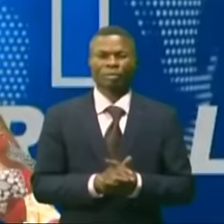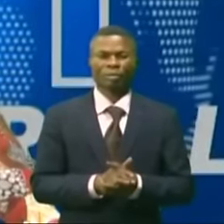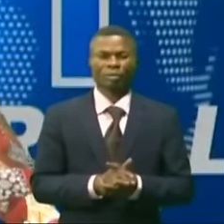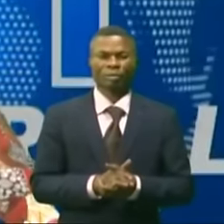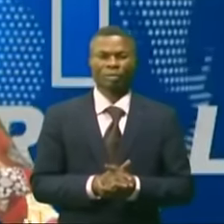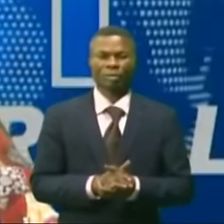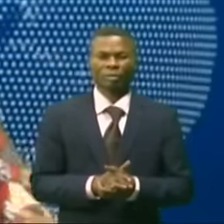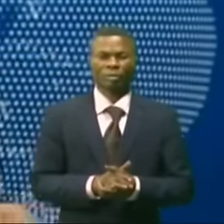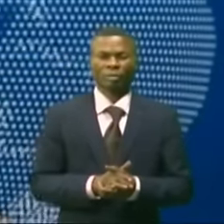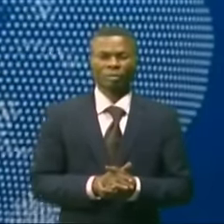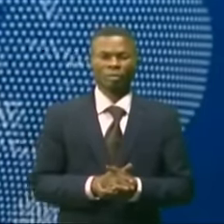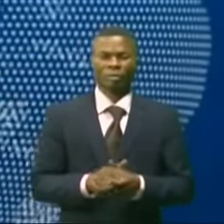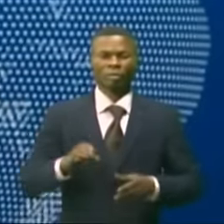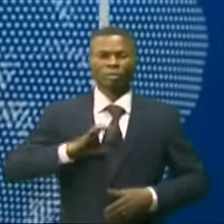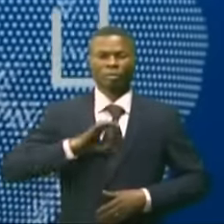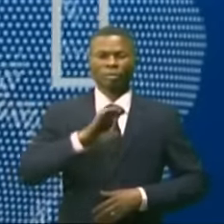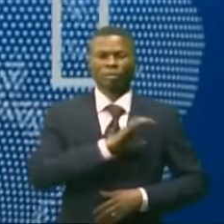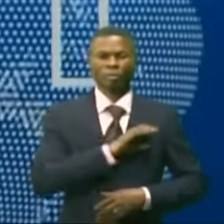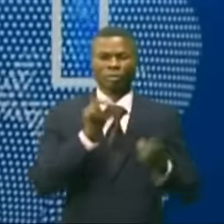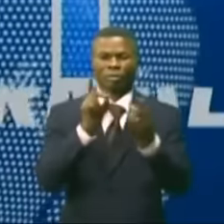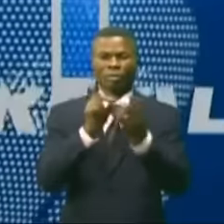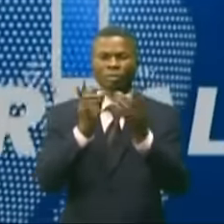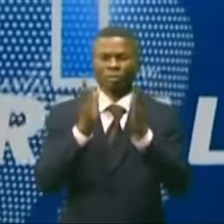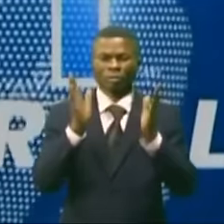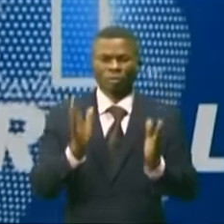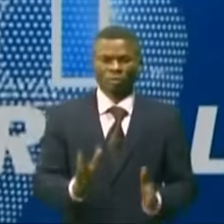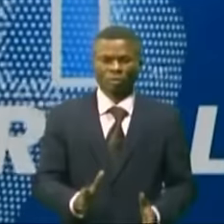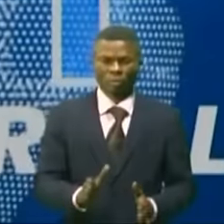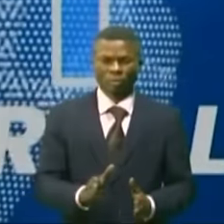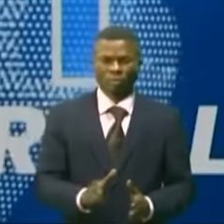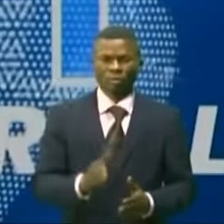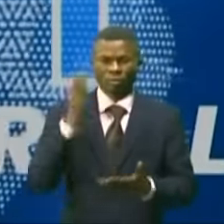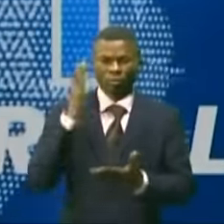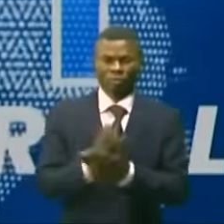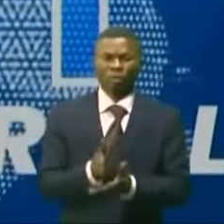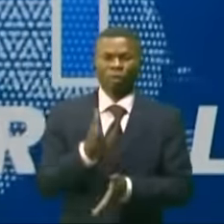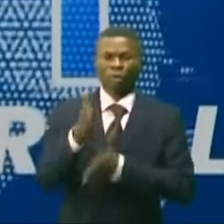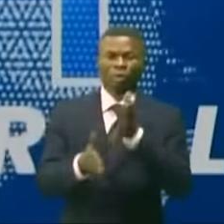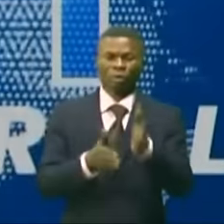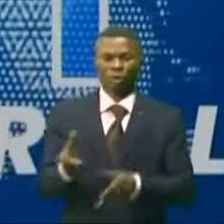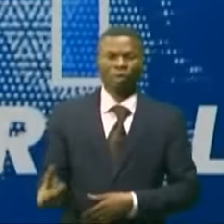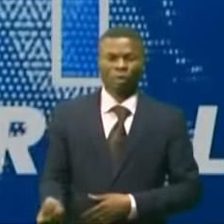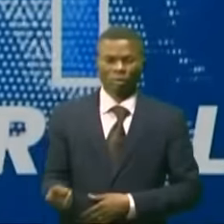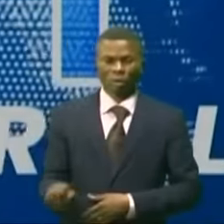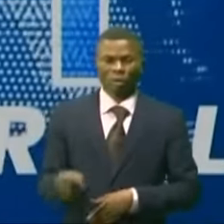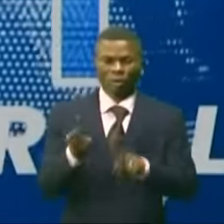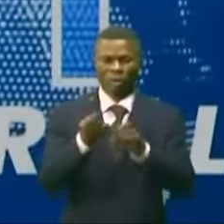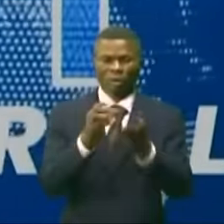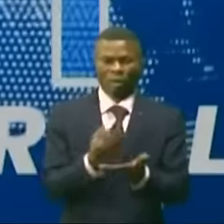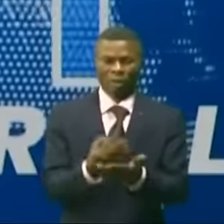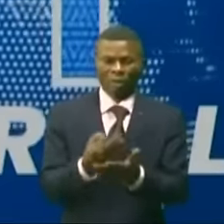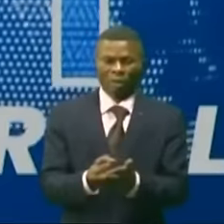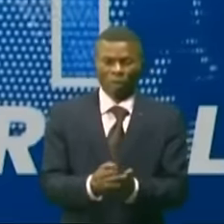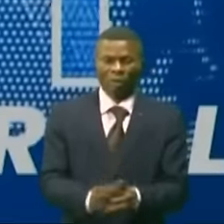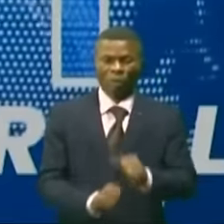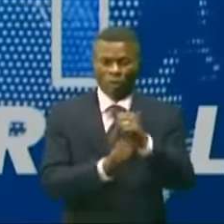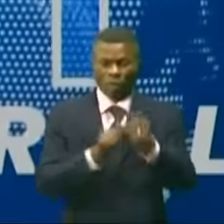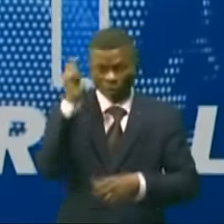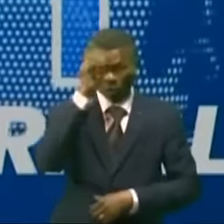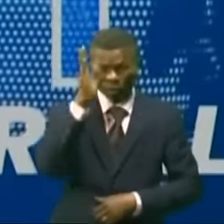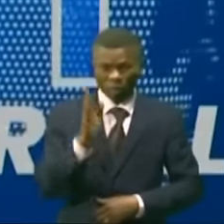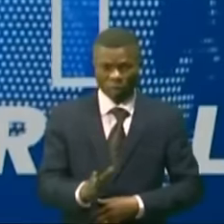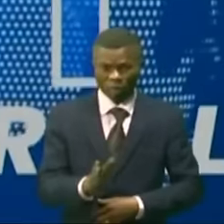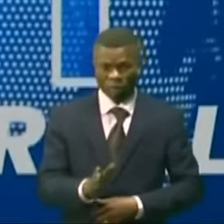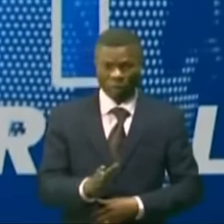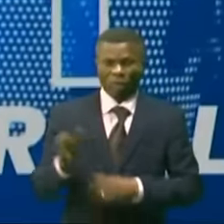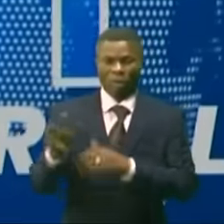gouvernement le comité consultatif de lutte contre le blanchiment des capitaux et le financement du terrorisme et de la